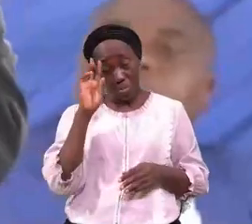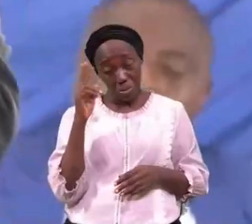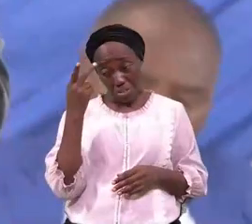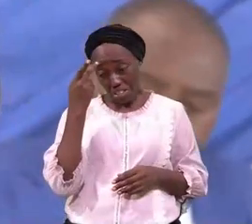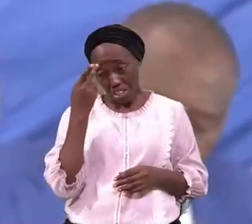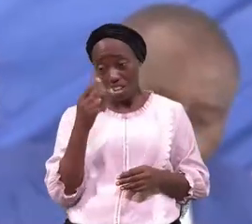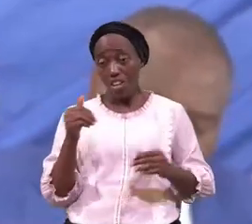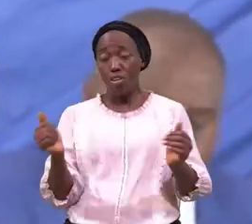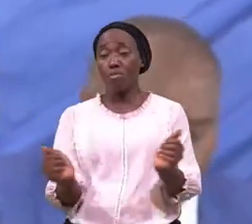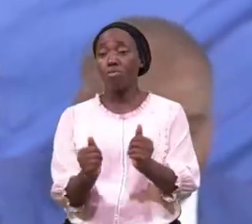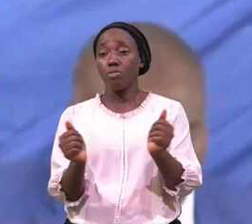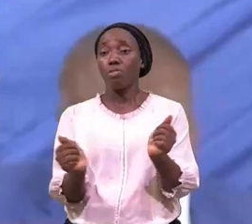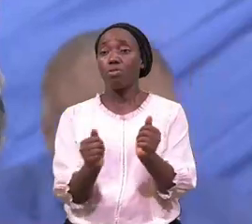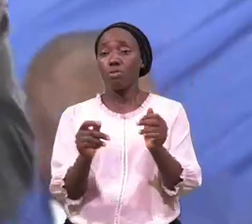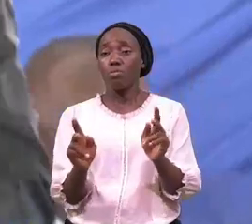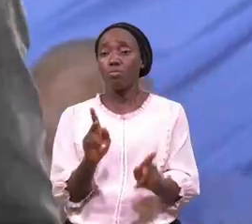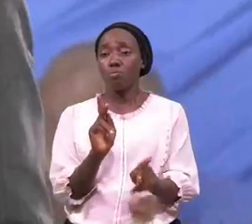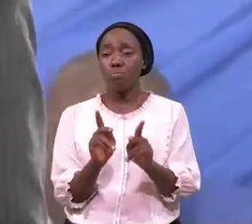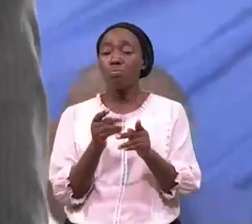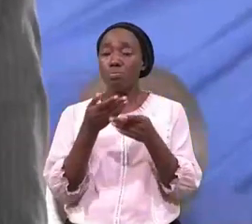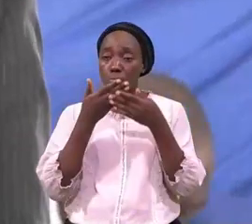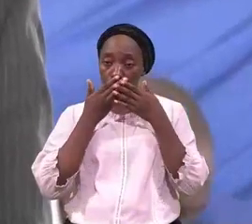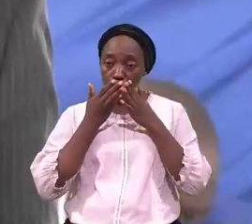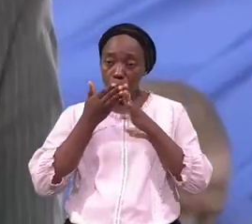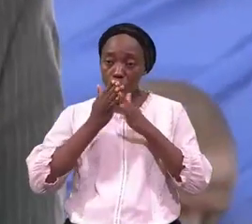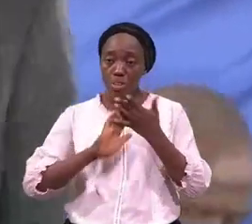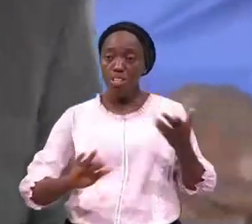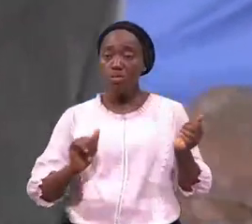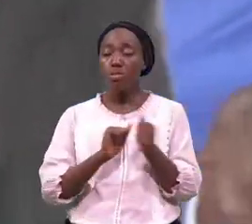Donc, il ne faut pas mal comprendre, rechercher la paix avec tous.